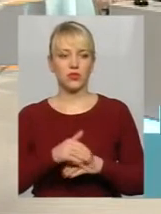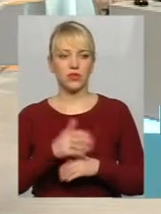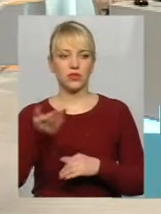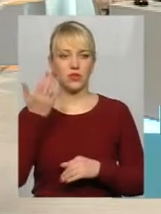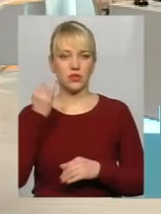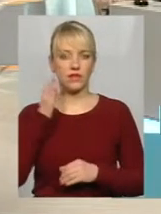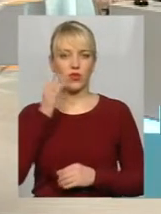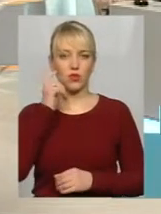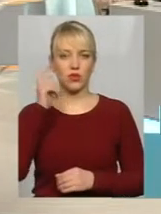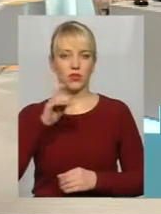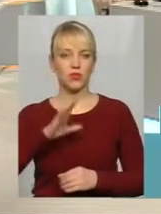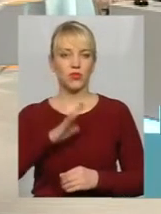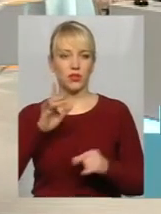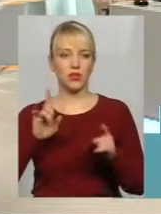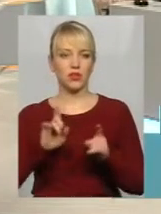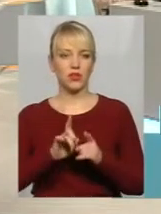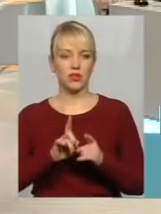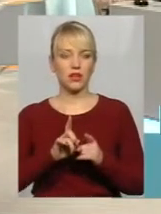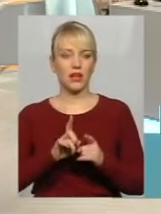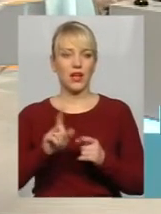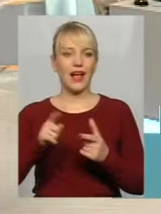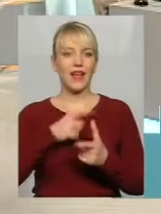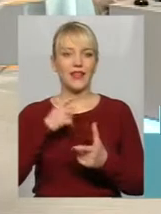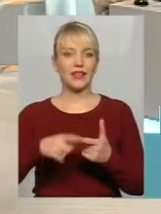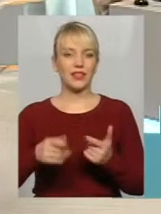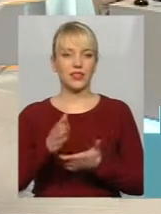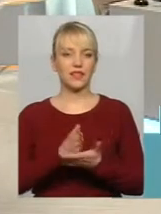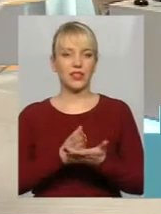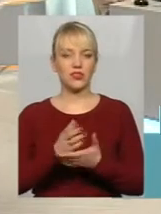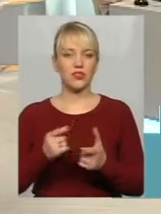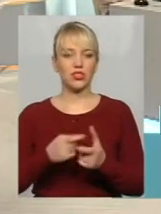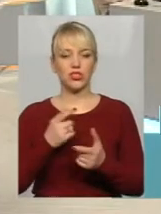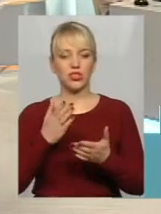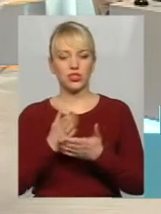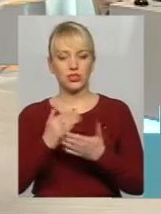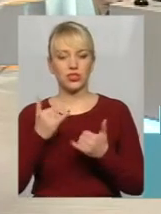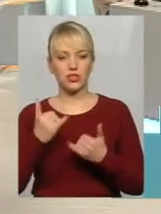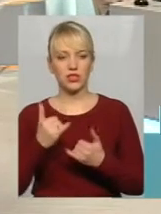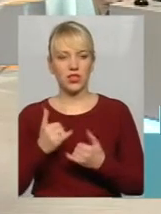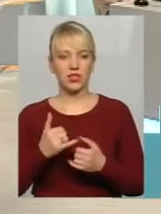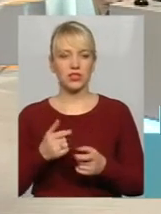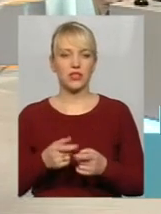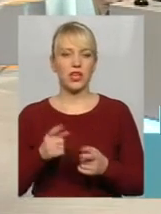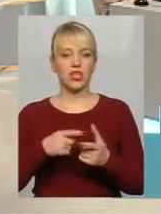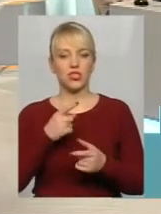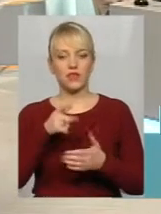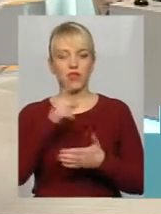в Україні була альтернативна служба. Чи вона існує зараз? Існує. Стосована в зв'язку з військовими діями?